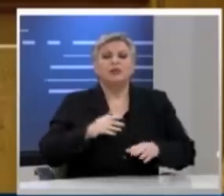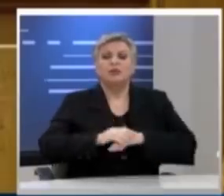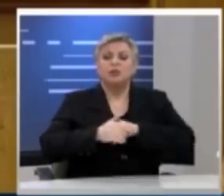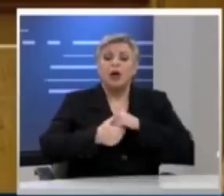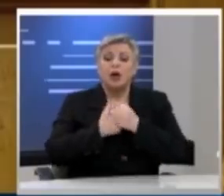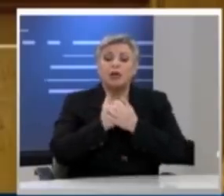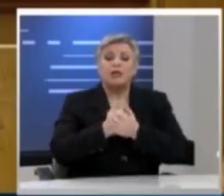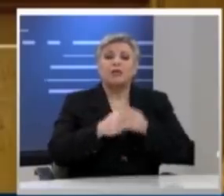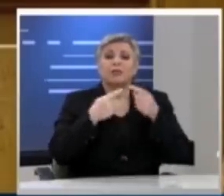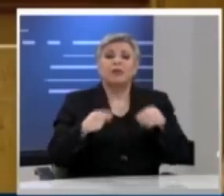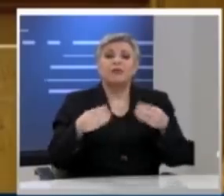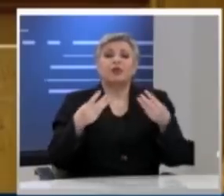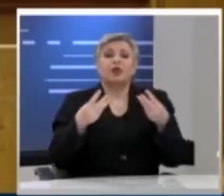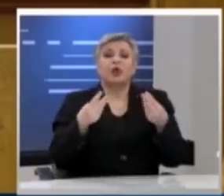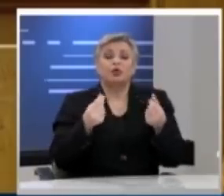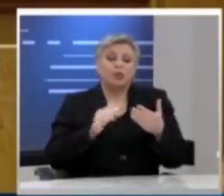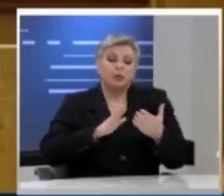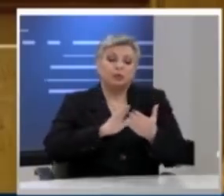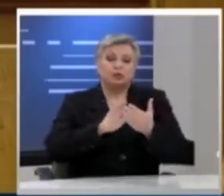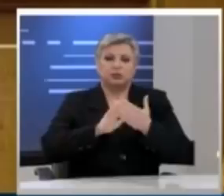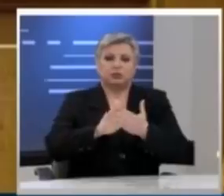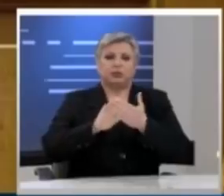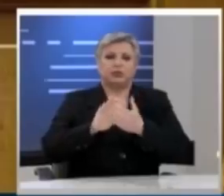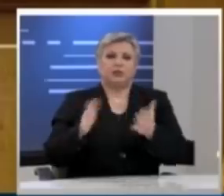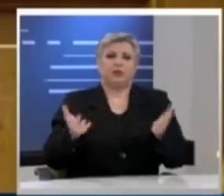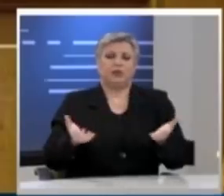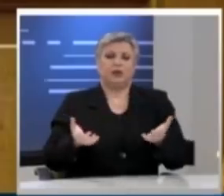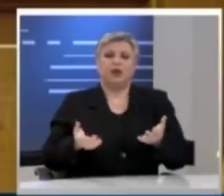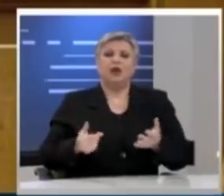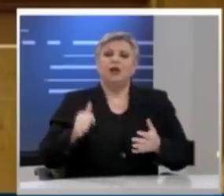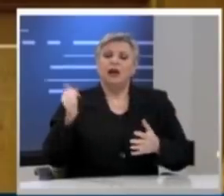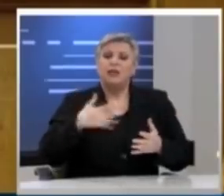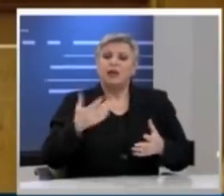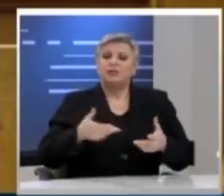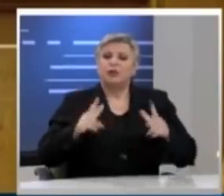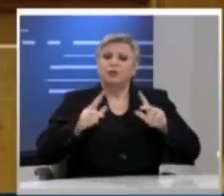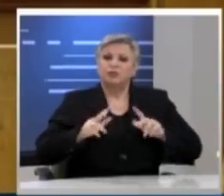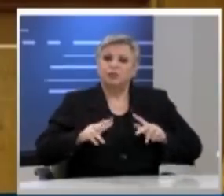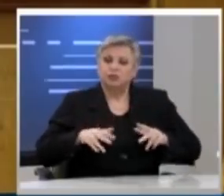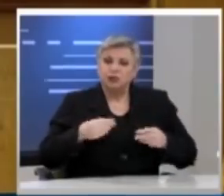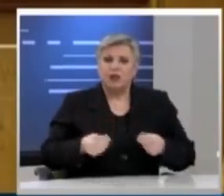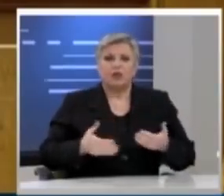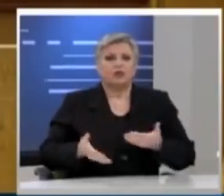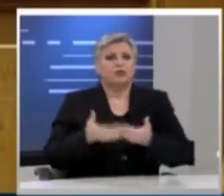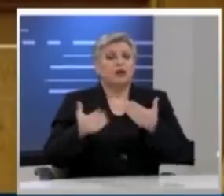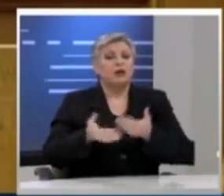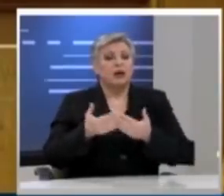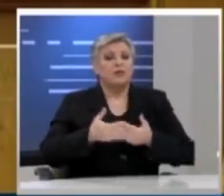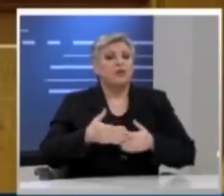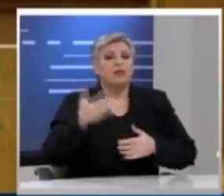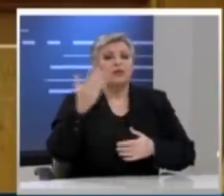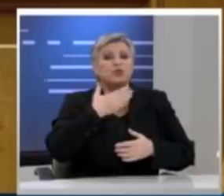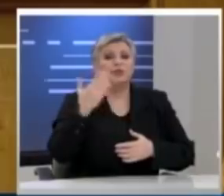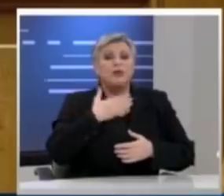τρόπο πρόσβασης έστω ως μέτρο ανακούφισης ως μέτρο ενίσχυσης της προσπάθειας των μαθητών των